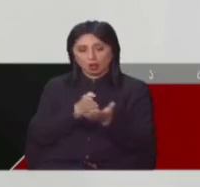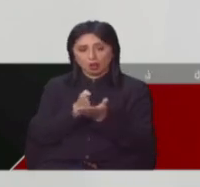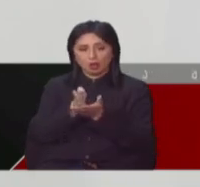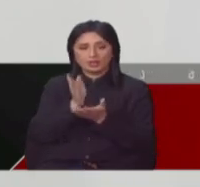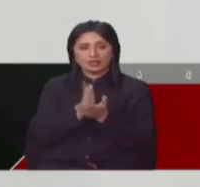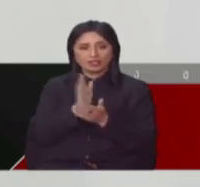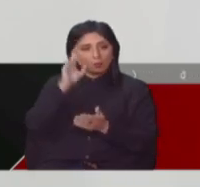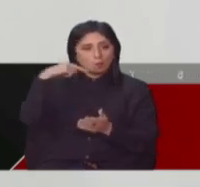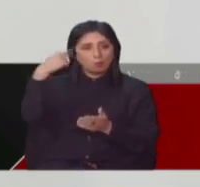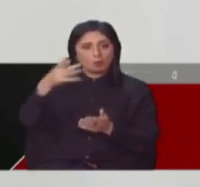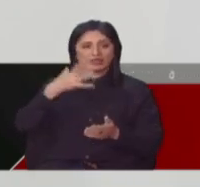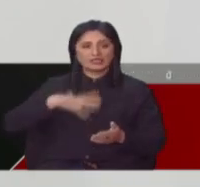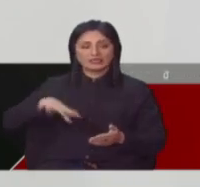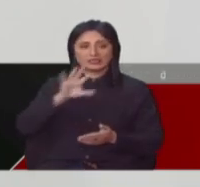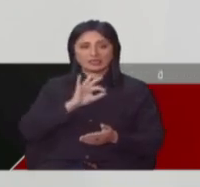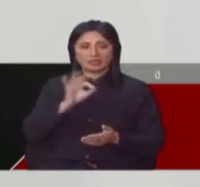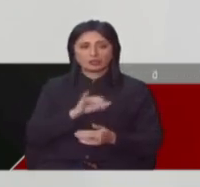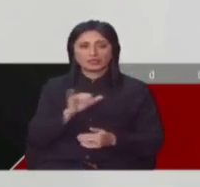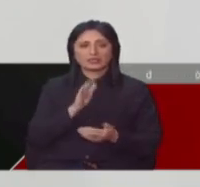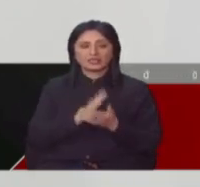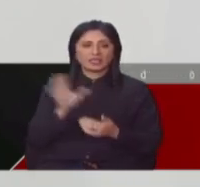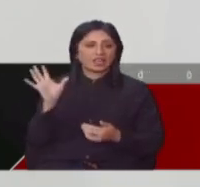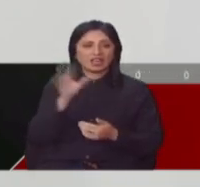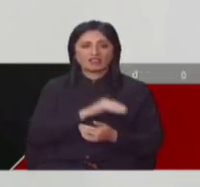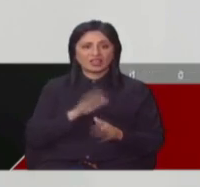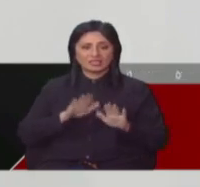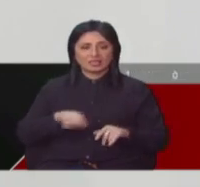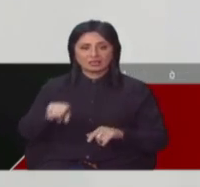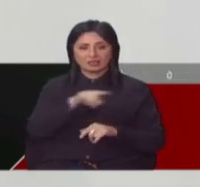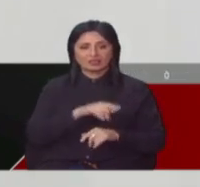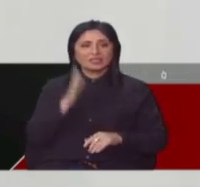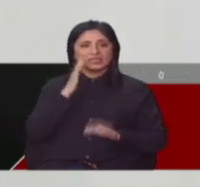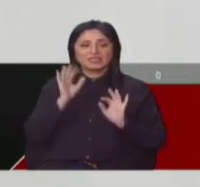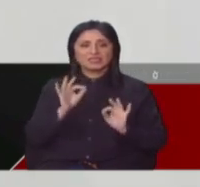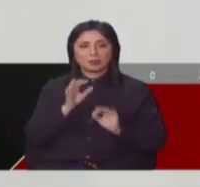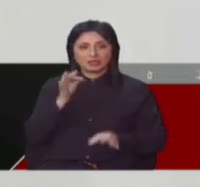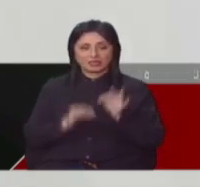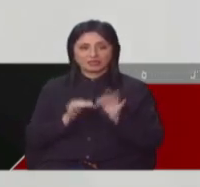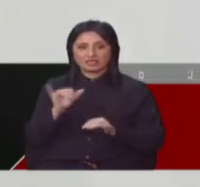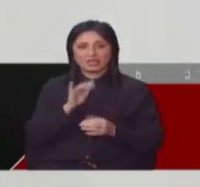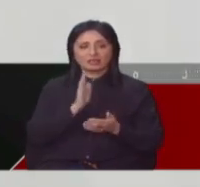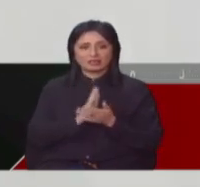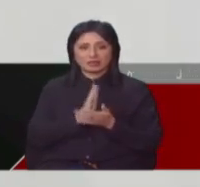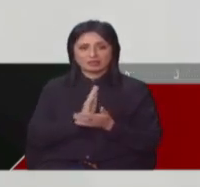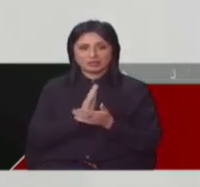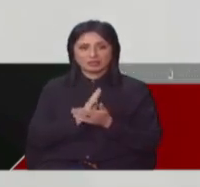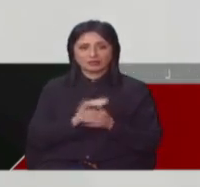ორიენტირებულები არიან მომავლის საქართველოზე, სადაც არის ყველა ადგილი, სადაც არის სამართლიანი სასამართლო, სადაც არის